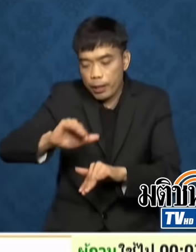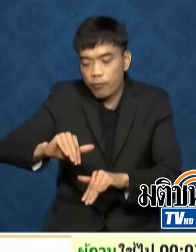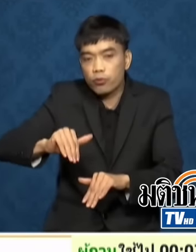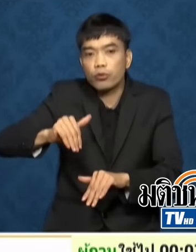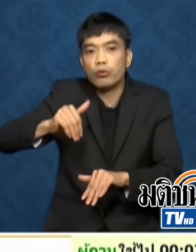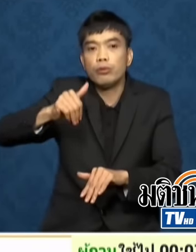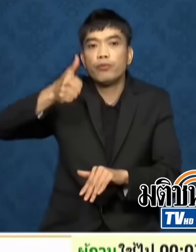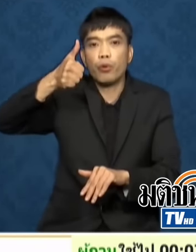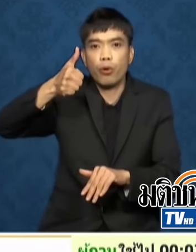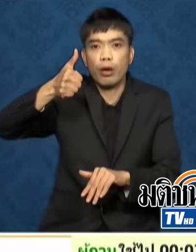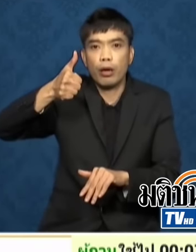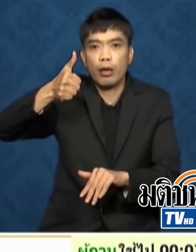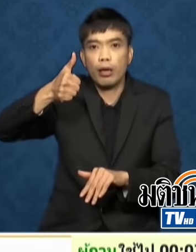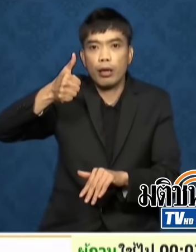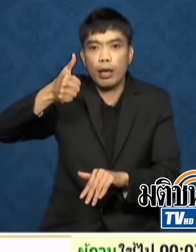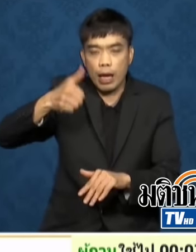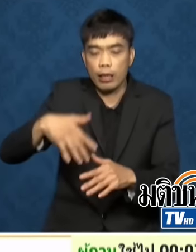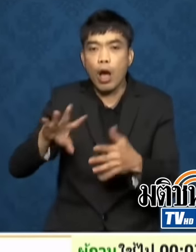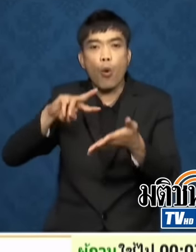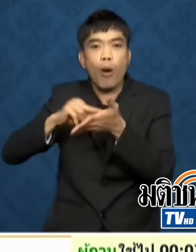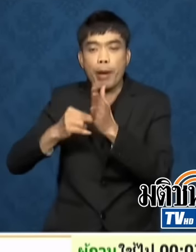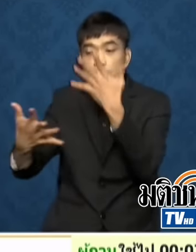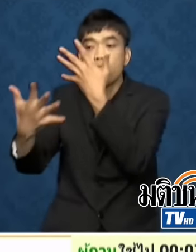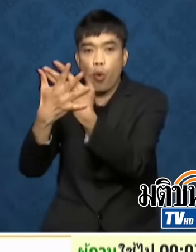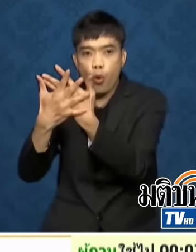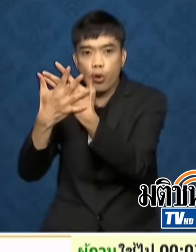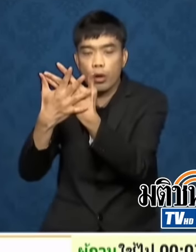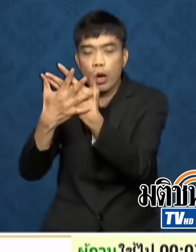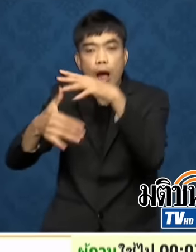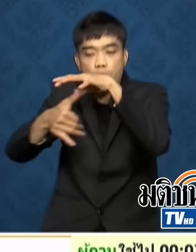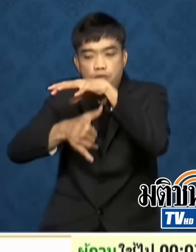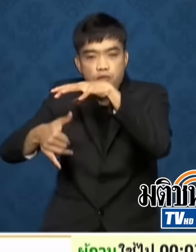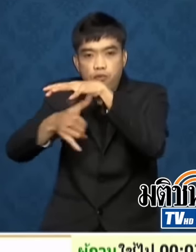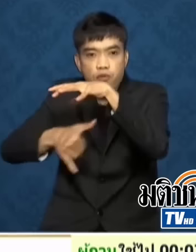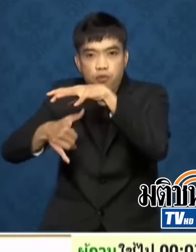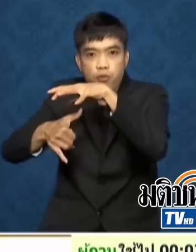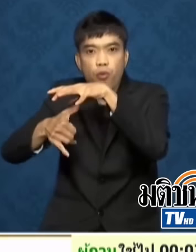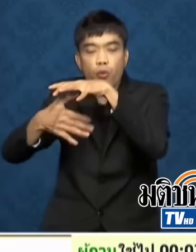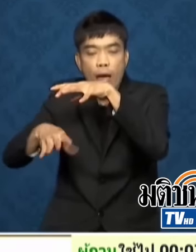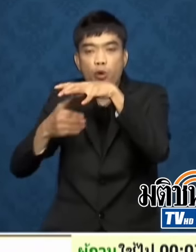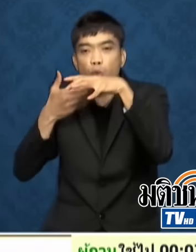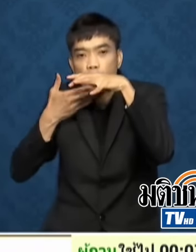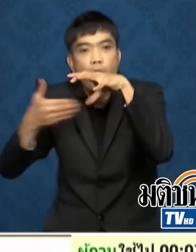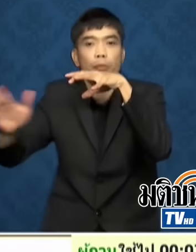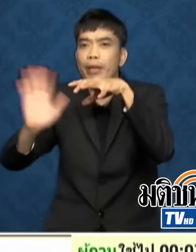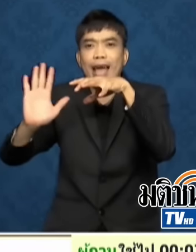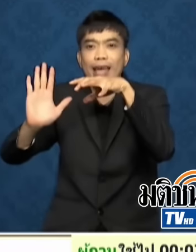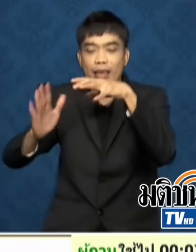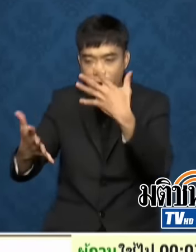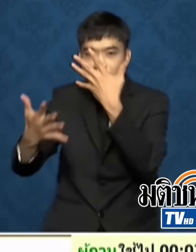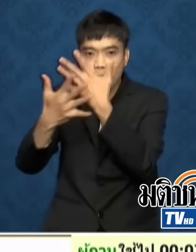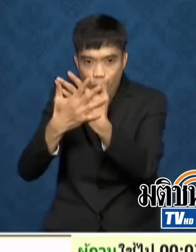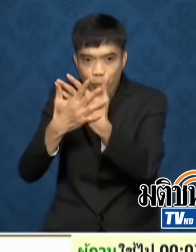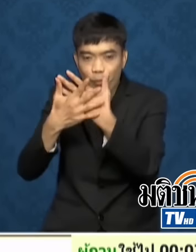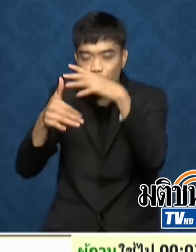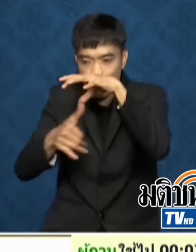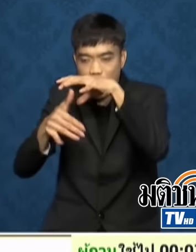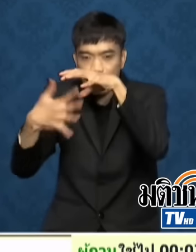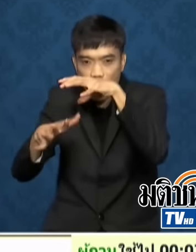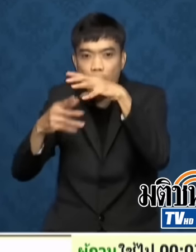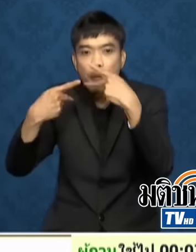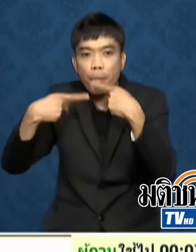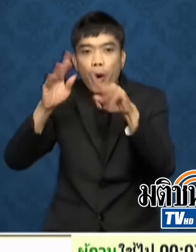การคือคุกไม่ใช่มีไว้ให้คนเข้าและไม่ออกจริงๆคุกมีไว้เพื่อคนออกด้วยซ้ำน